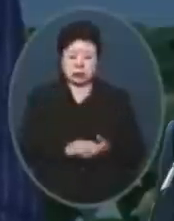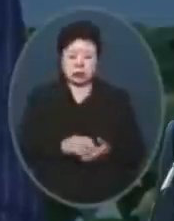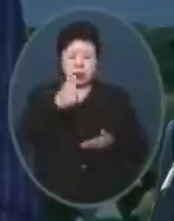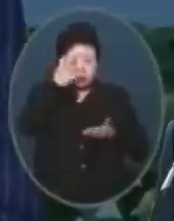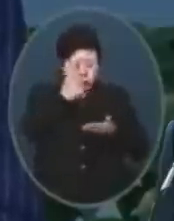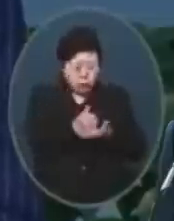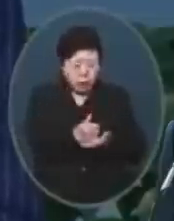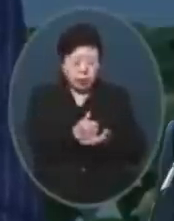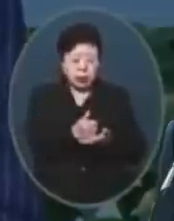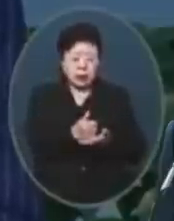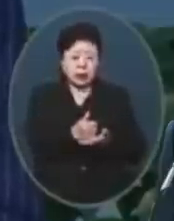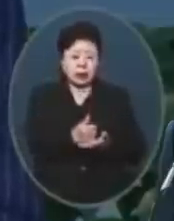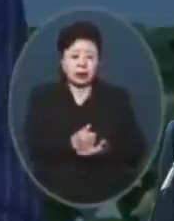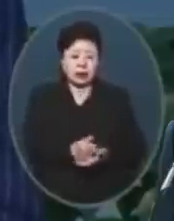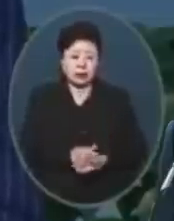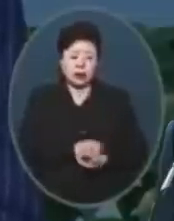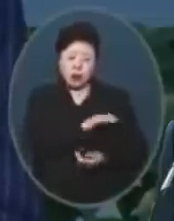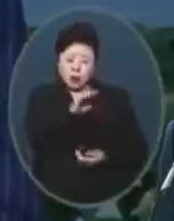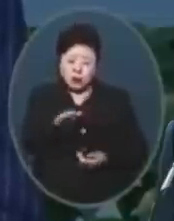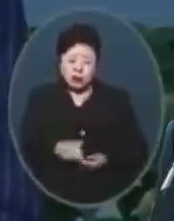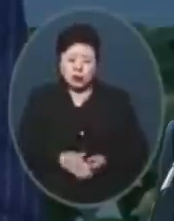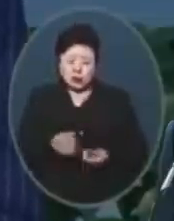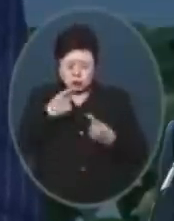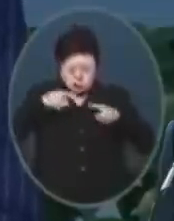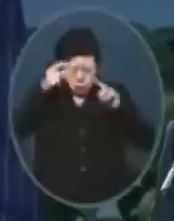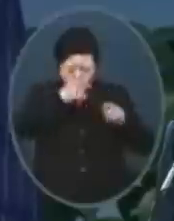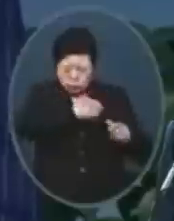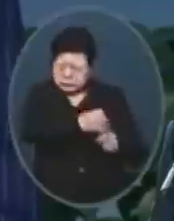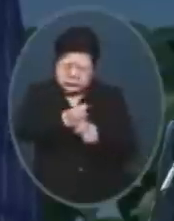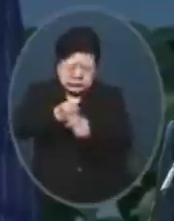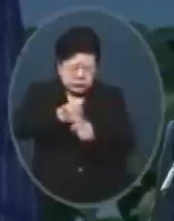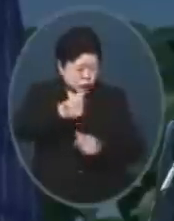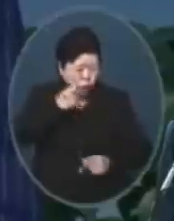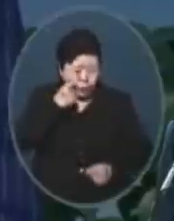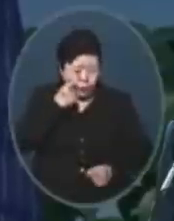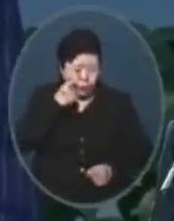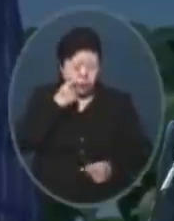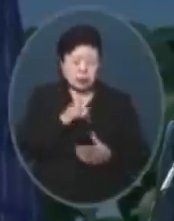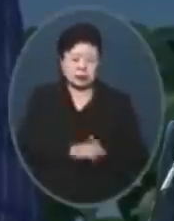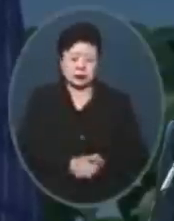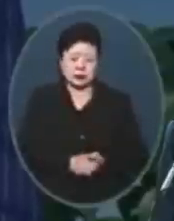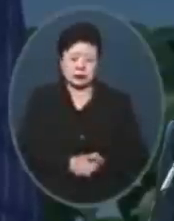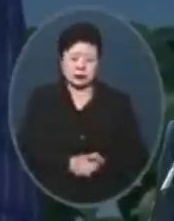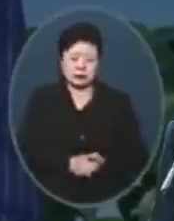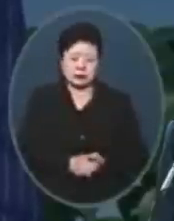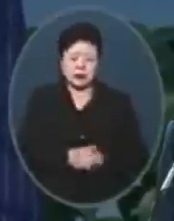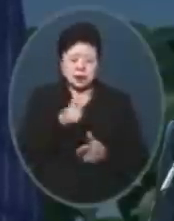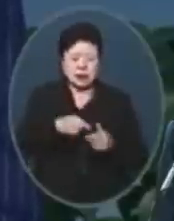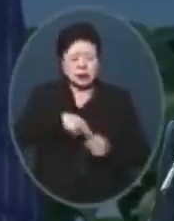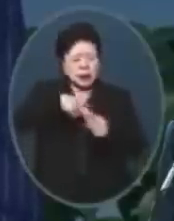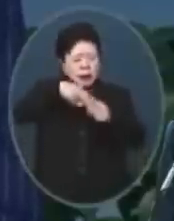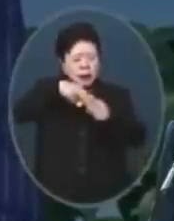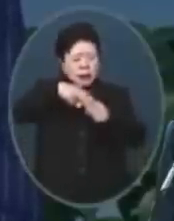죄가 우리를 지옥으로 끌고 갈 수 없습니다. 그가 나무에 달려